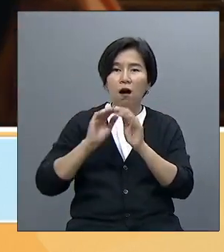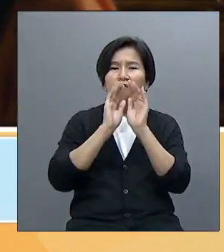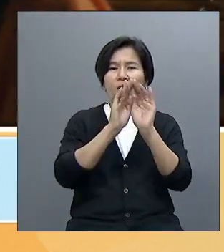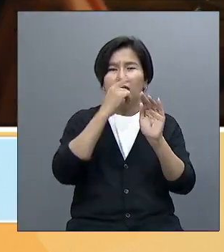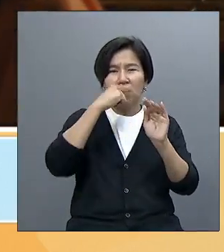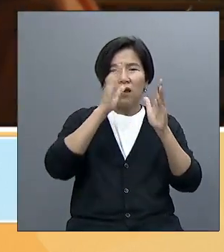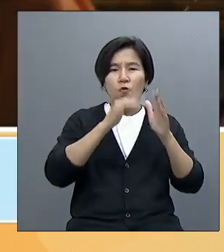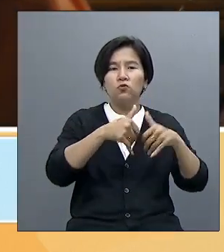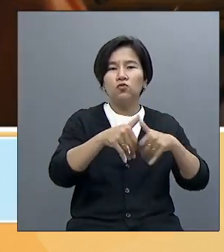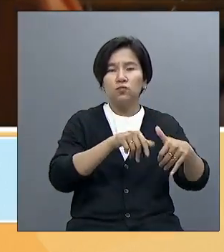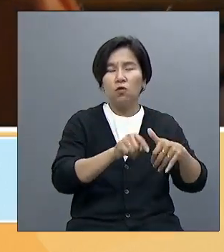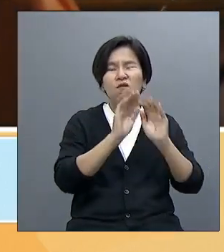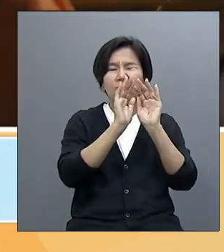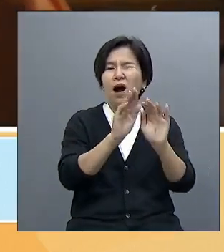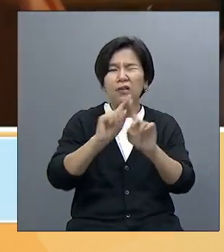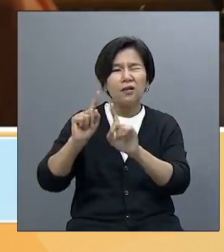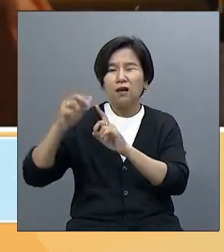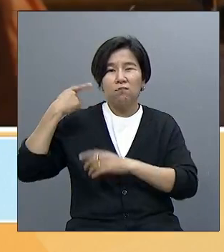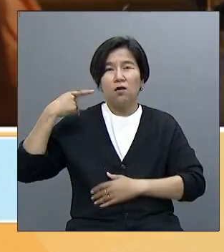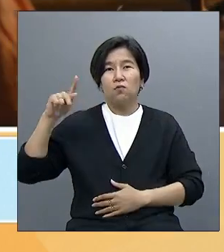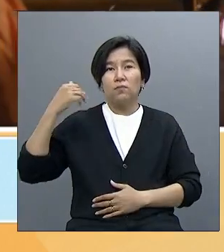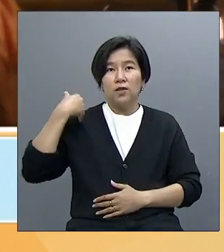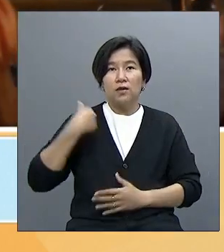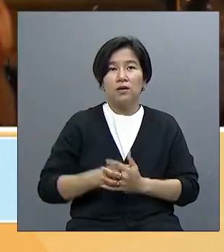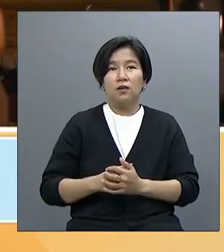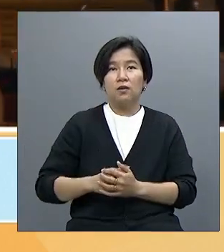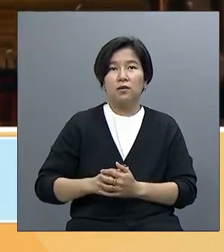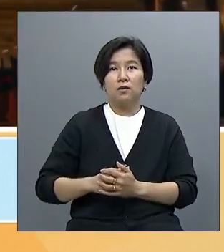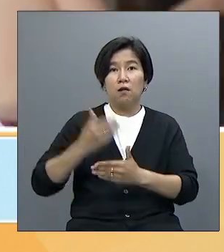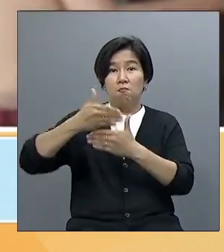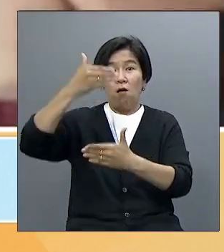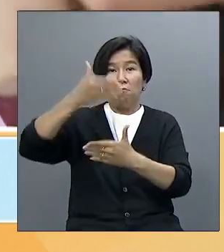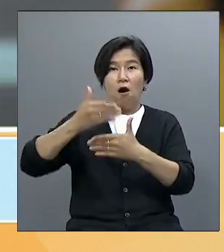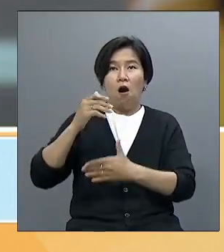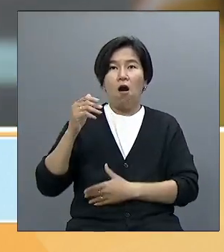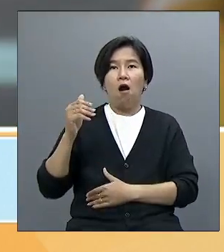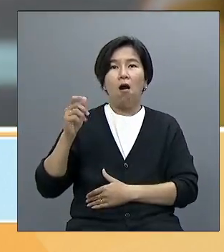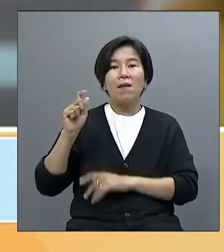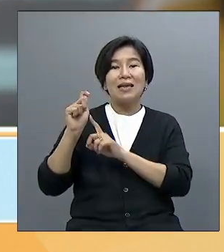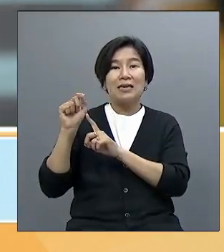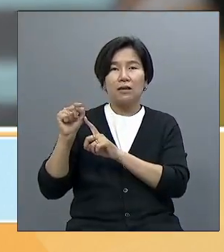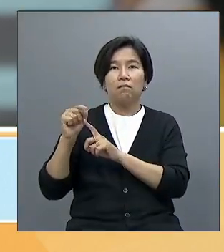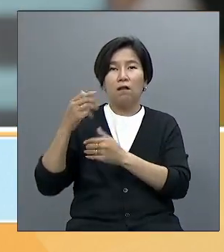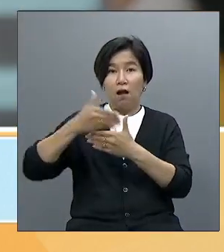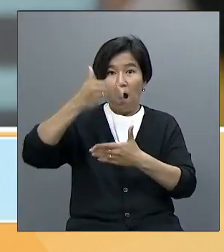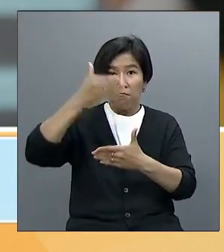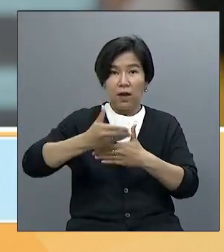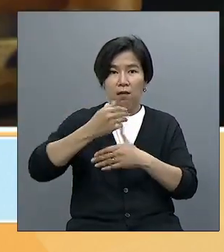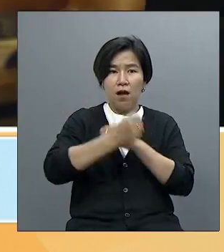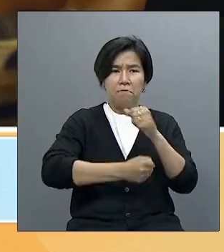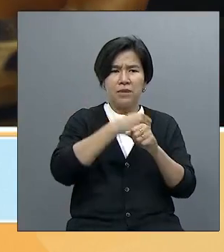ไทยนี่มากมายหลายอย่างแล้วโดยเฉพาะอย่างยิ่งพระอีสุประวัติปัทธรรมสูตรศิลปินแห่งชาติเนี่ยท่านไม่ได้กำกับละครมาเป็น10